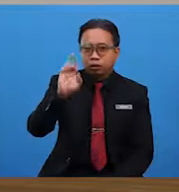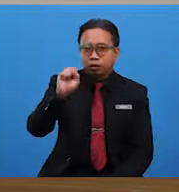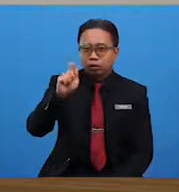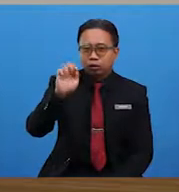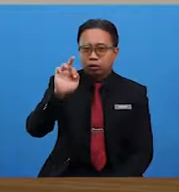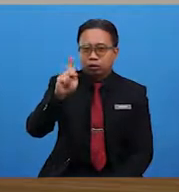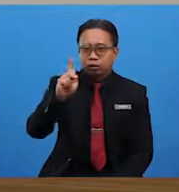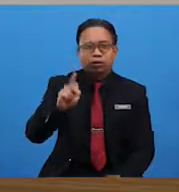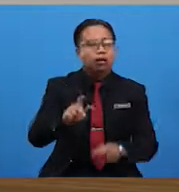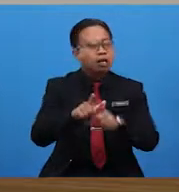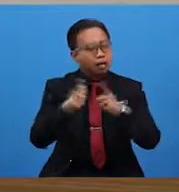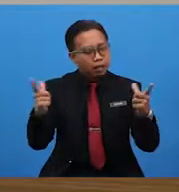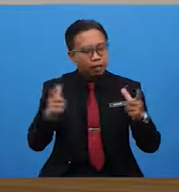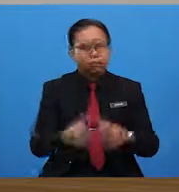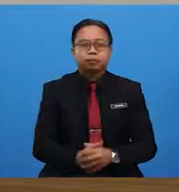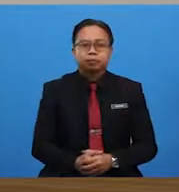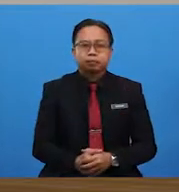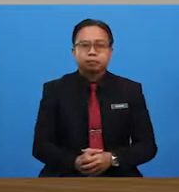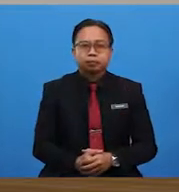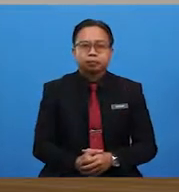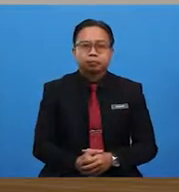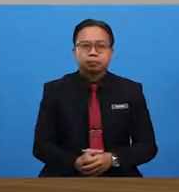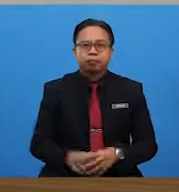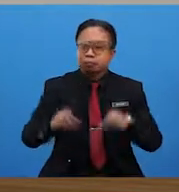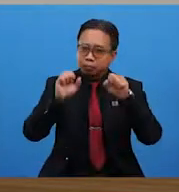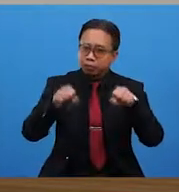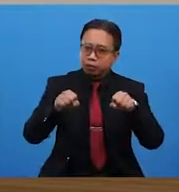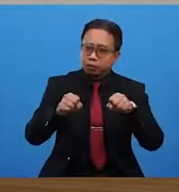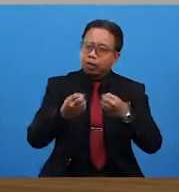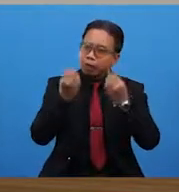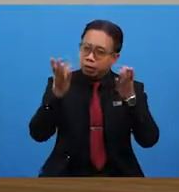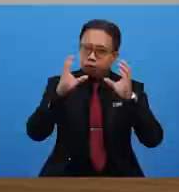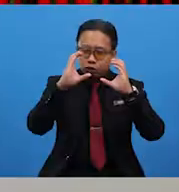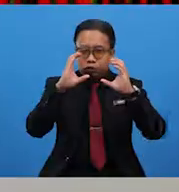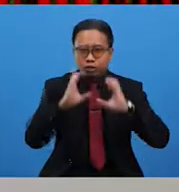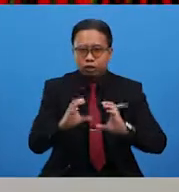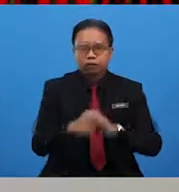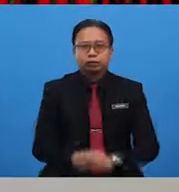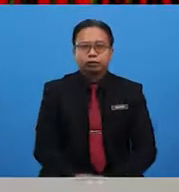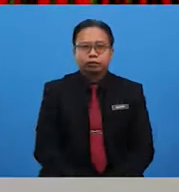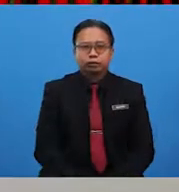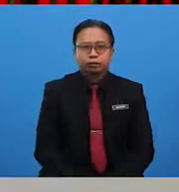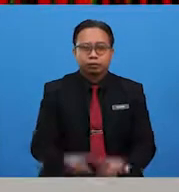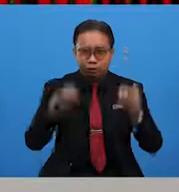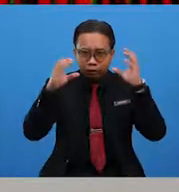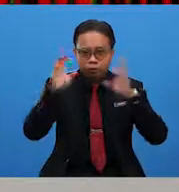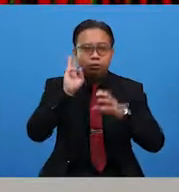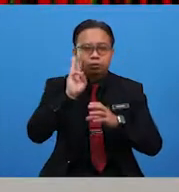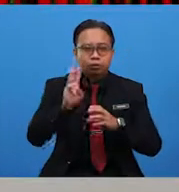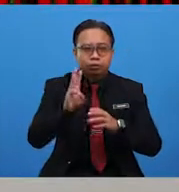dan juga ini berbeza pengolahan dalam karya boleh pakai chariot sekuen juga